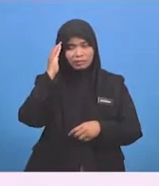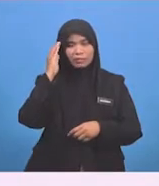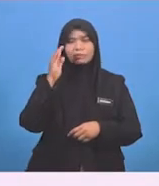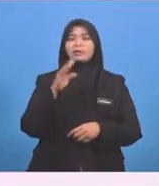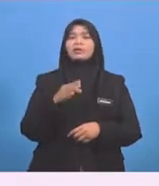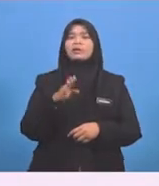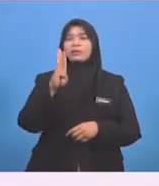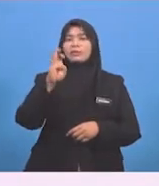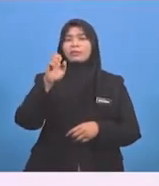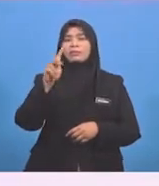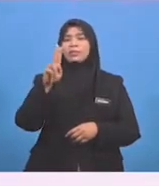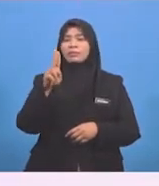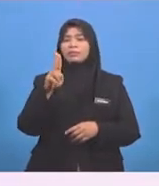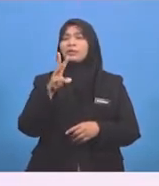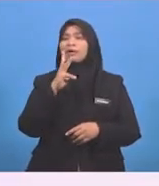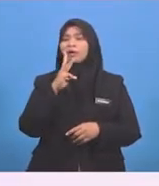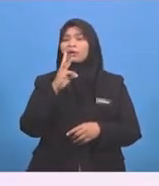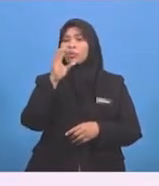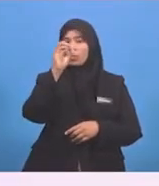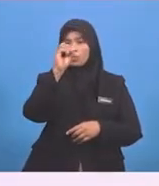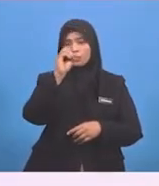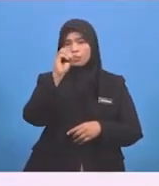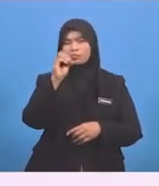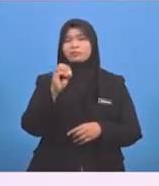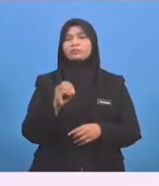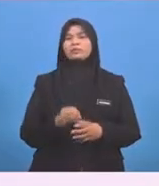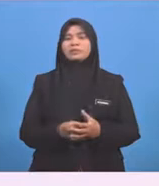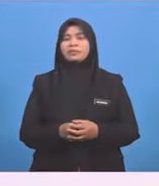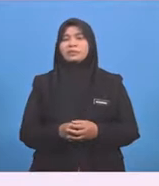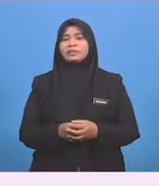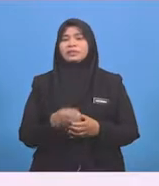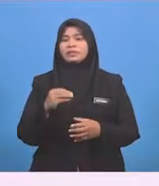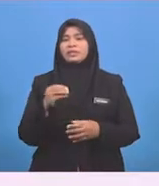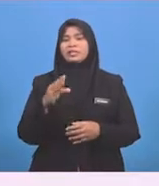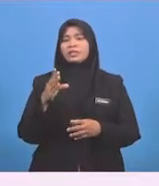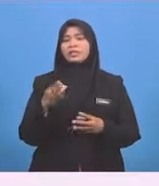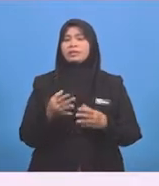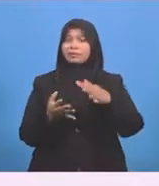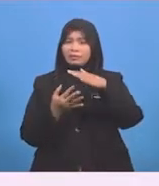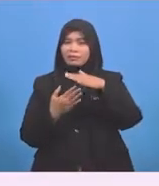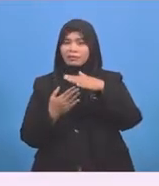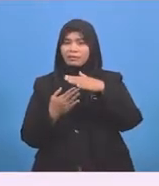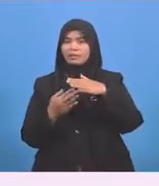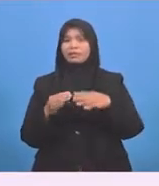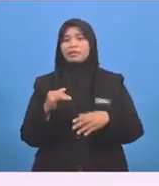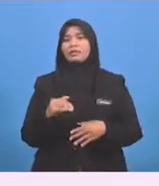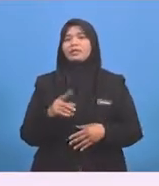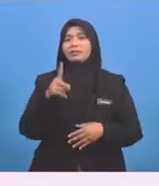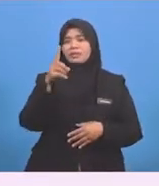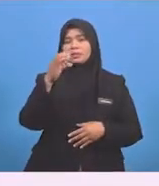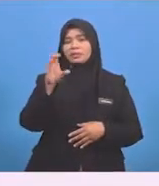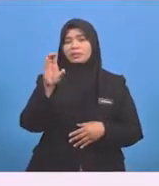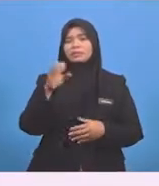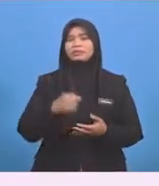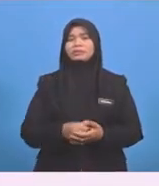air adalah 0 darjah Celsius dan takat didih adalah 100 darjah Celsius. Perhatikan